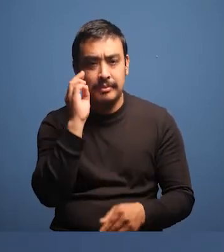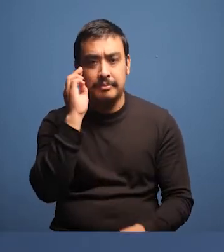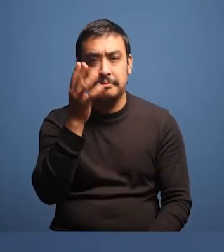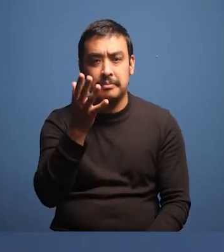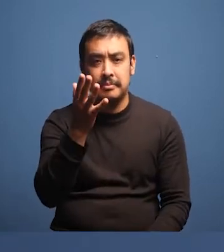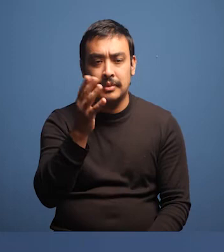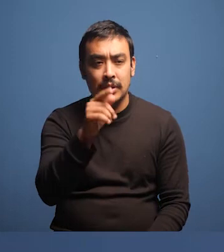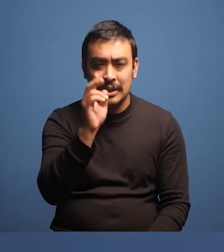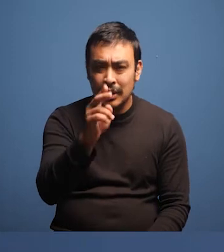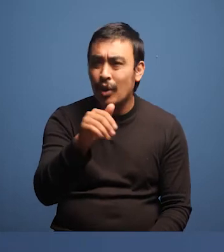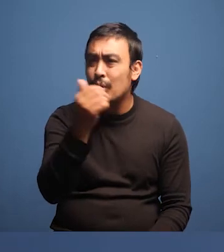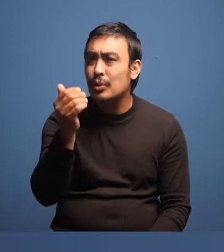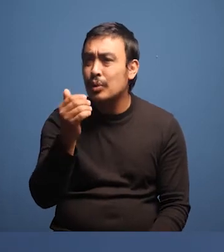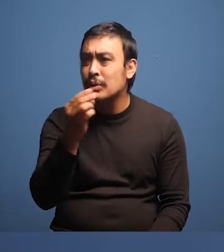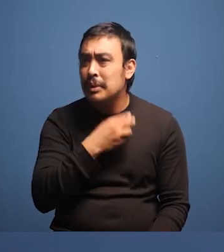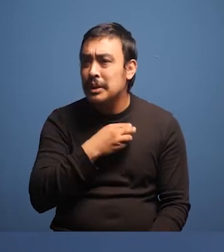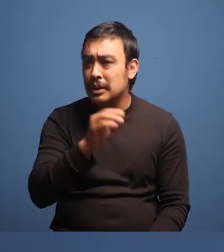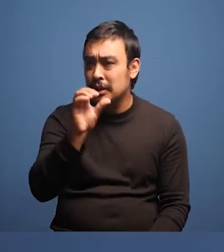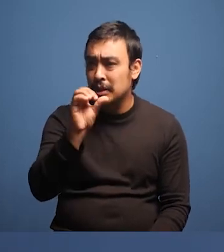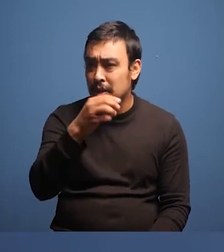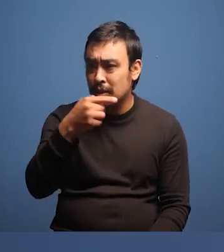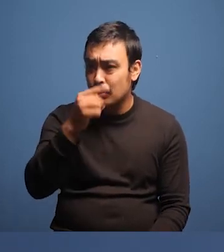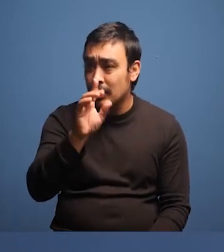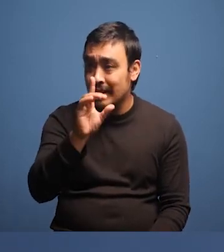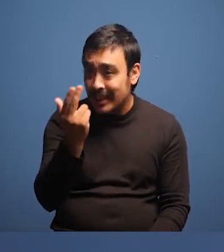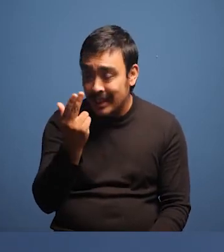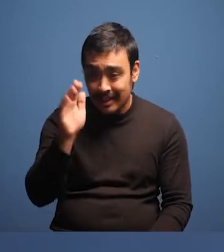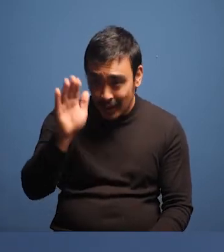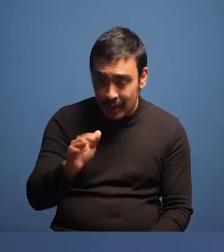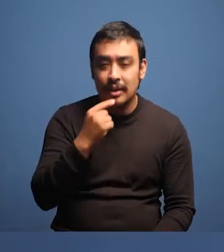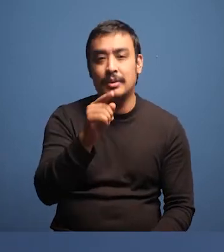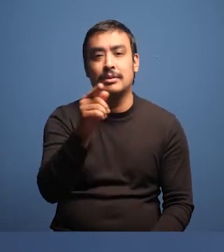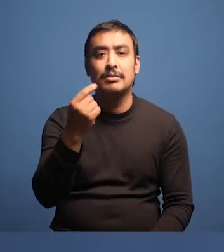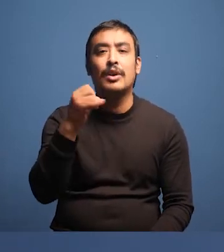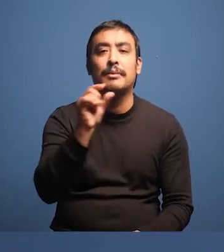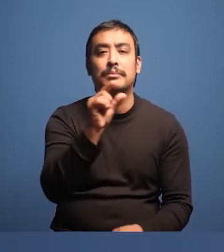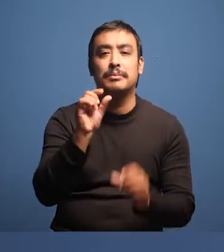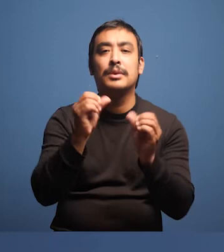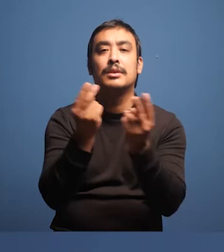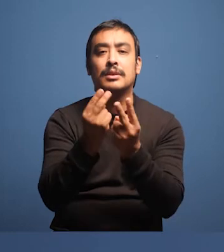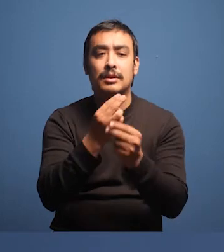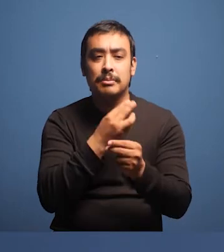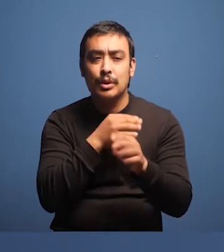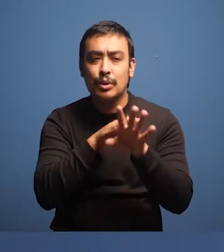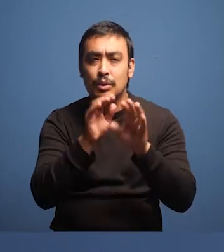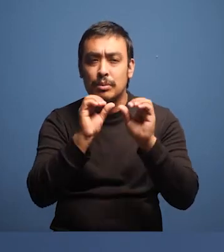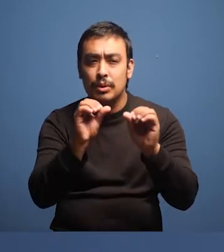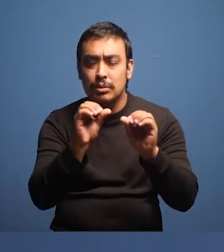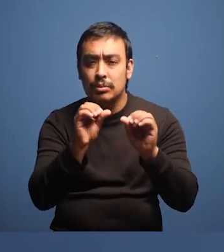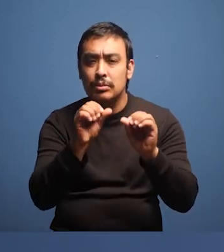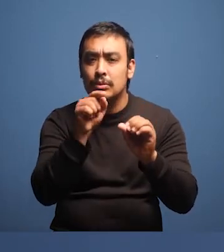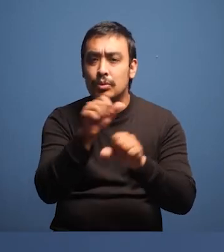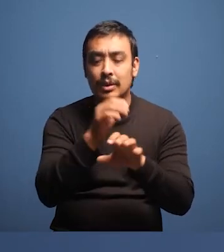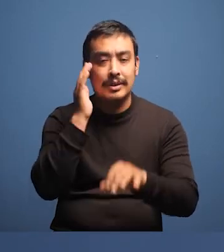डल्ली पुन्टी भनेर यदि अरू कसैलाई भन्नुभयो तर उहाँलाई नराम्रो लाग्छ भने उहाँको लागि त त्यो हेट स्पिच भयो नि त सो मान्छेहरूलाई चाहिँ मेन यो किन चाहिँ बढी प्रिभलेन्ट भइरहेछ भने उनीहरूलाई